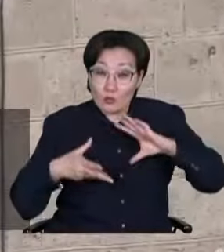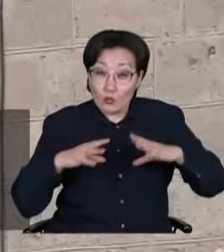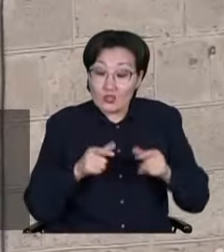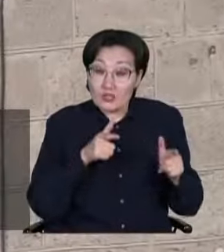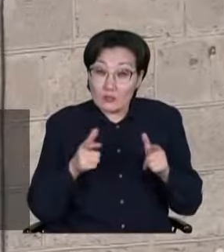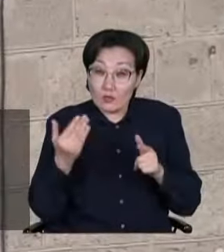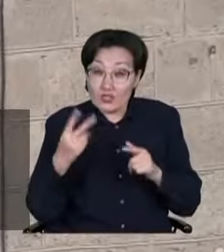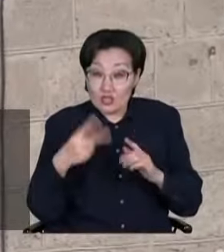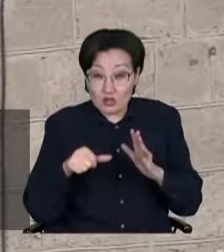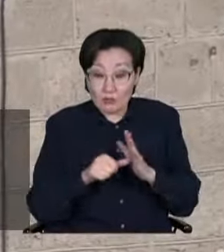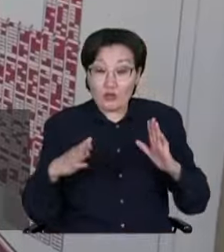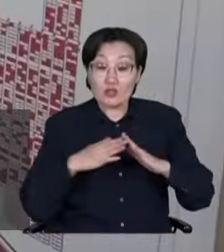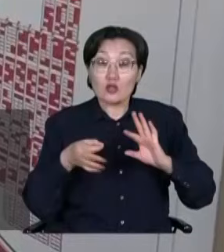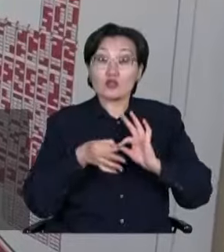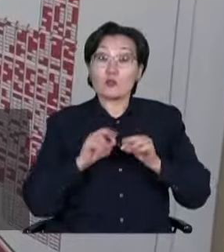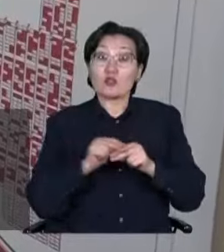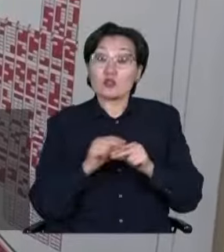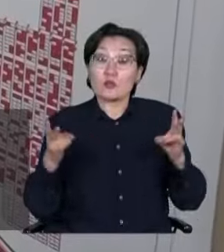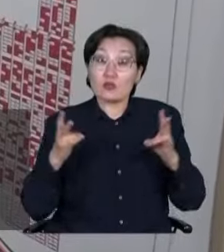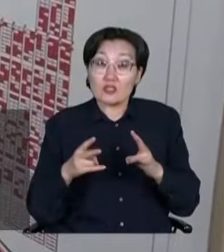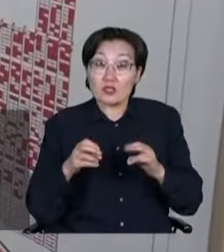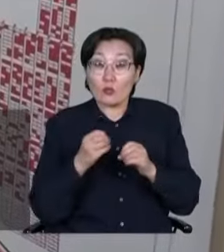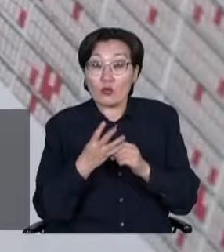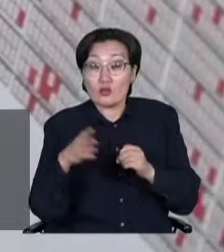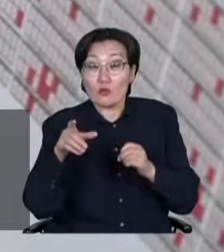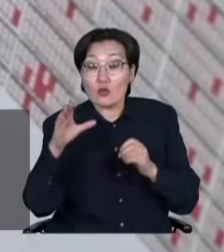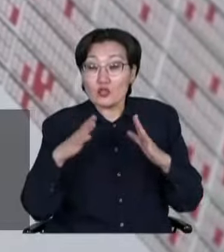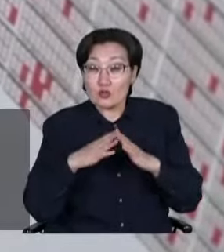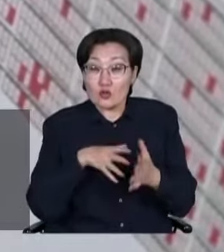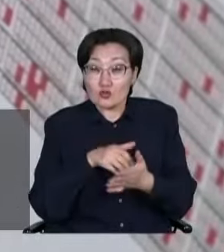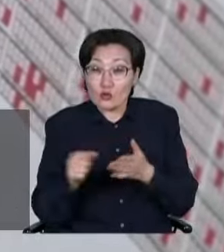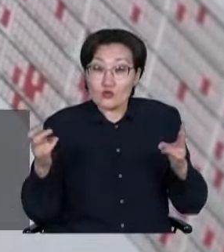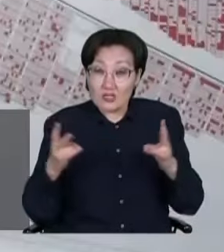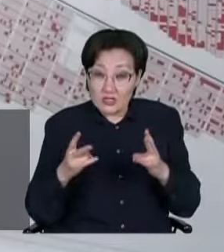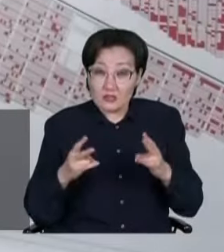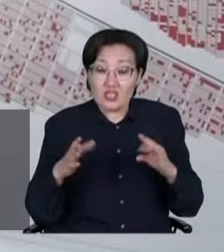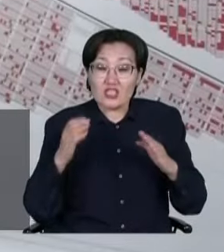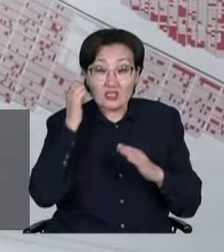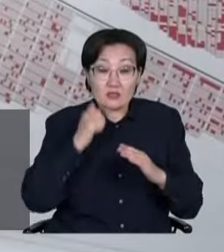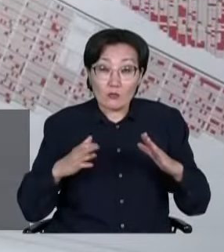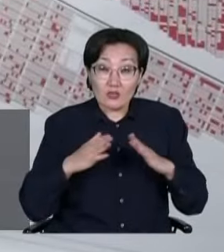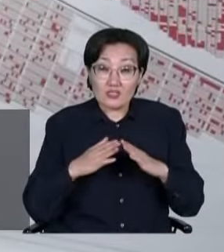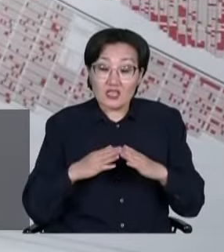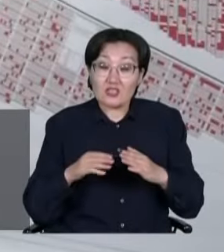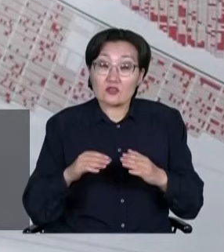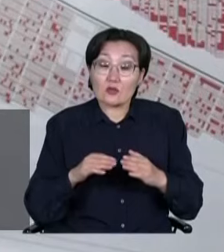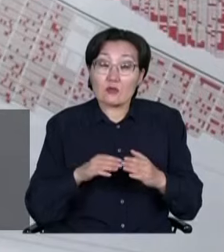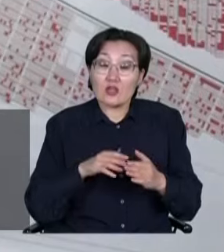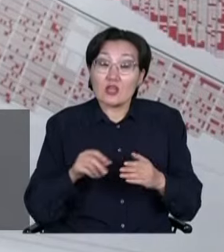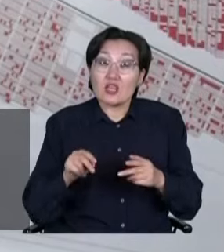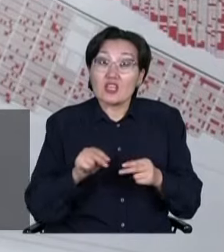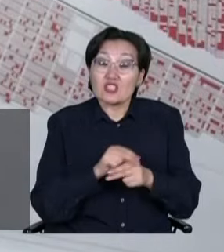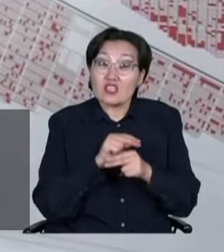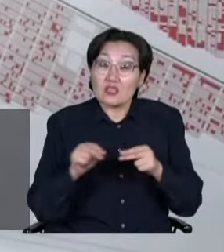жасалған. Оның 26-сына күрделі жөндеу қажет болса, 14-і тіпті сүрілуі тиіс. Реновация бағдарламасын қабылдадық